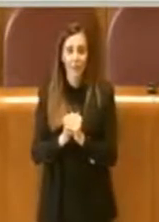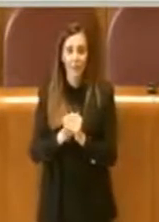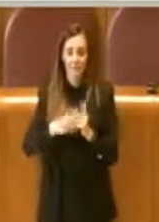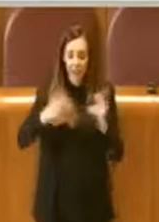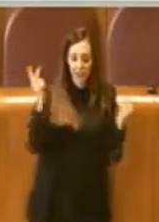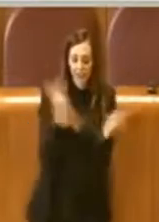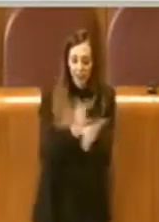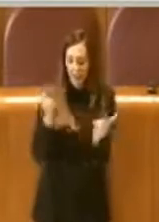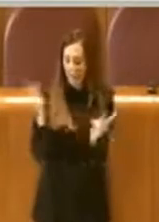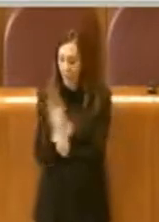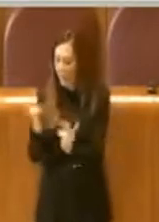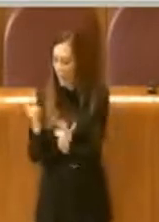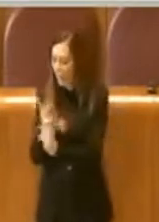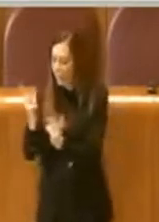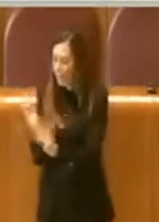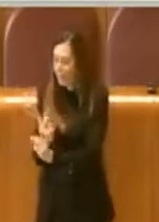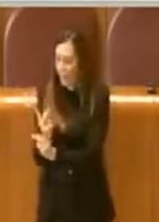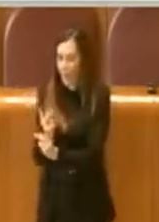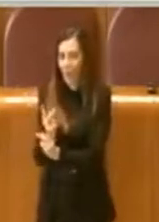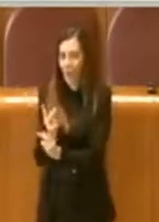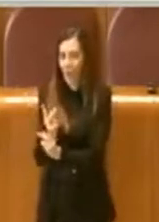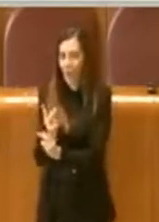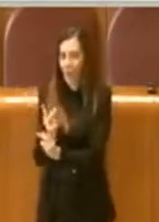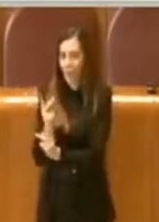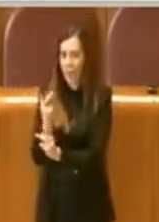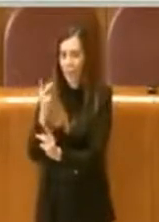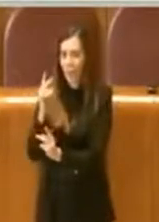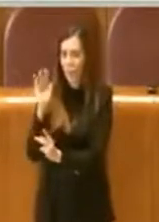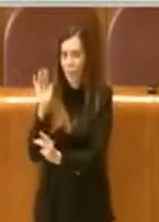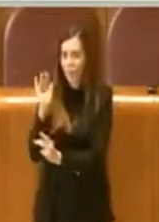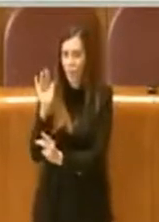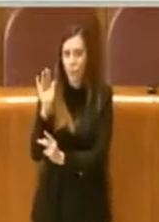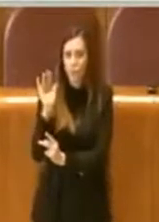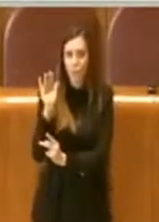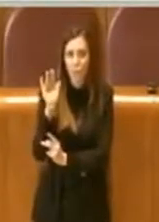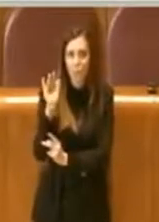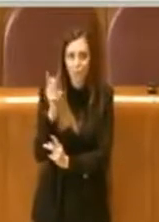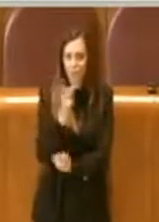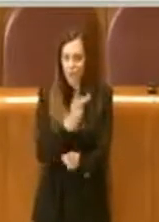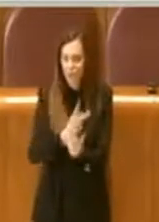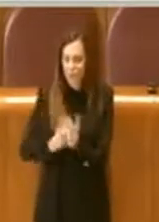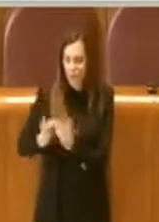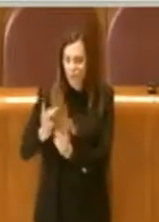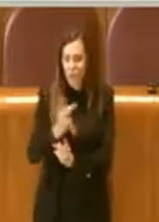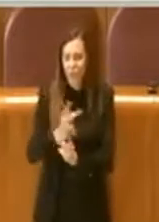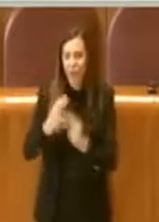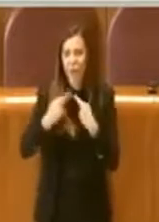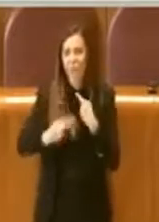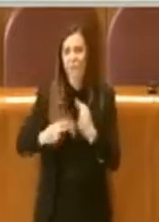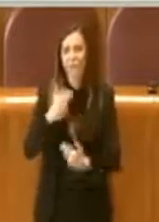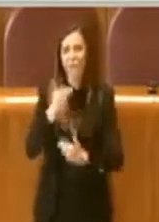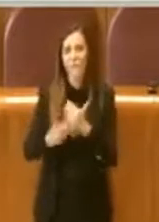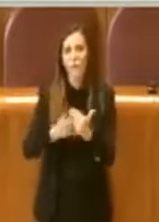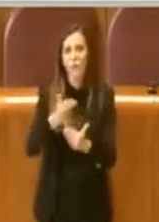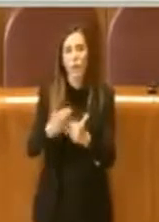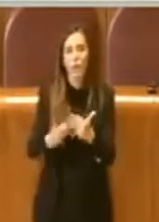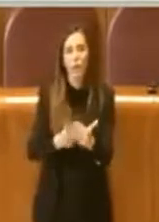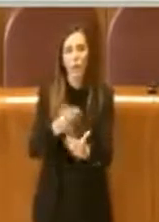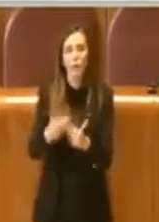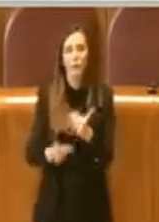realtà, giorno dopo giorno, cercano di fatto di sopravvivere,